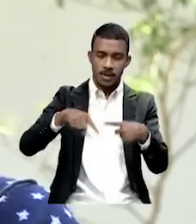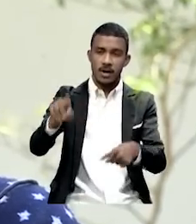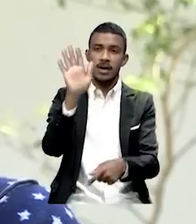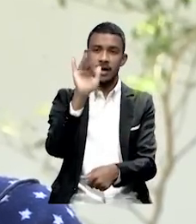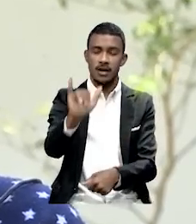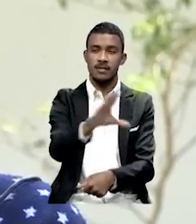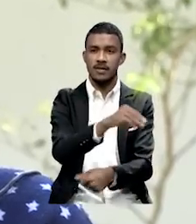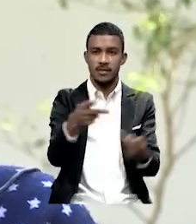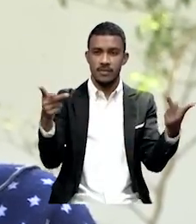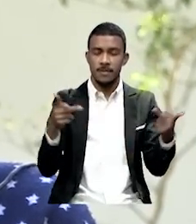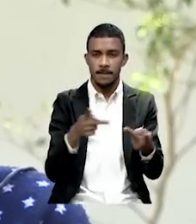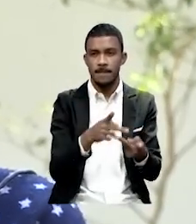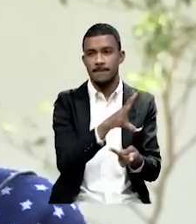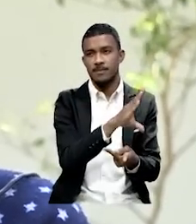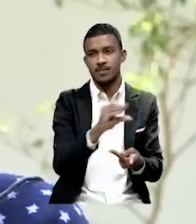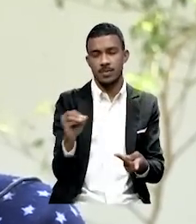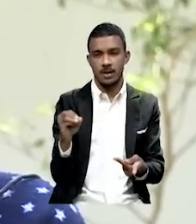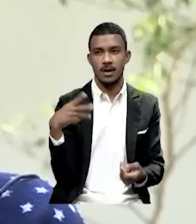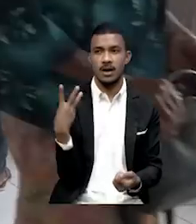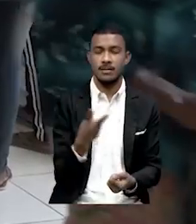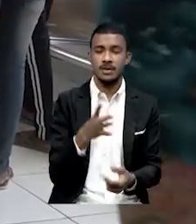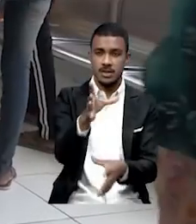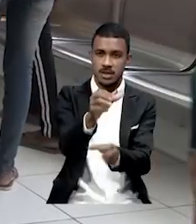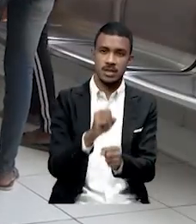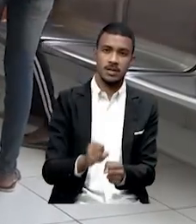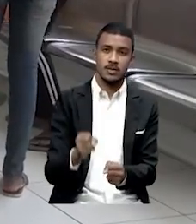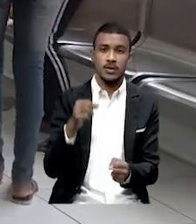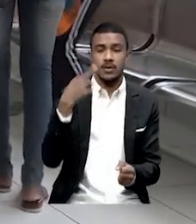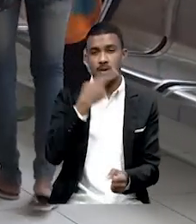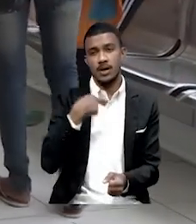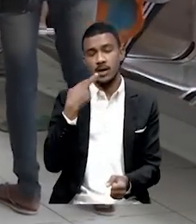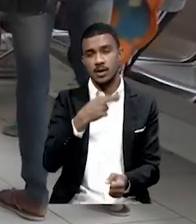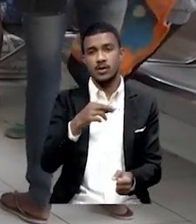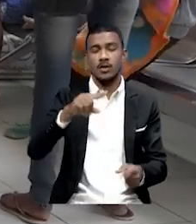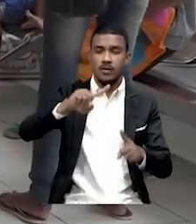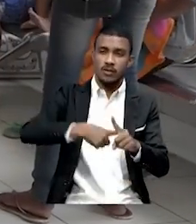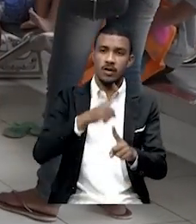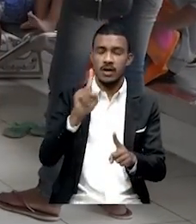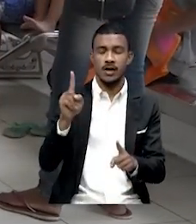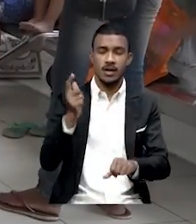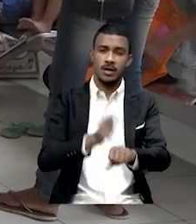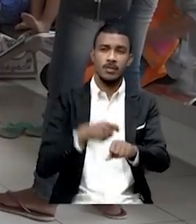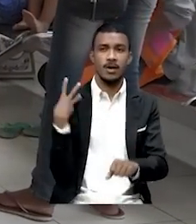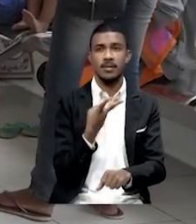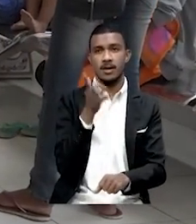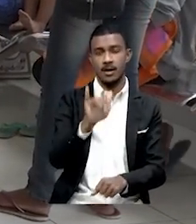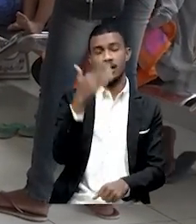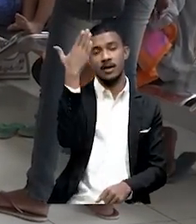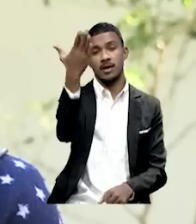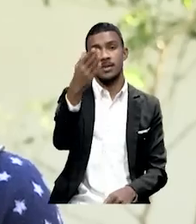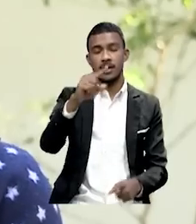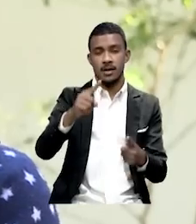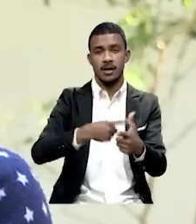interna ni yang ni ma amina si mu etu si fulang ida duran ni ami iya na ba de wis bi